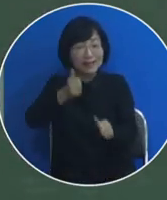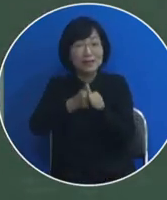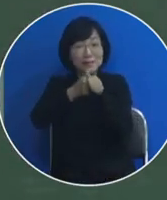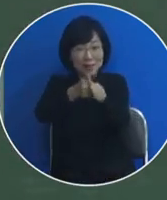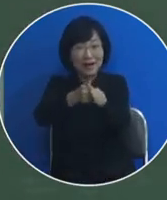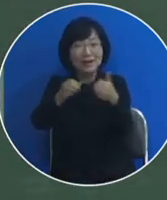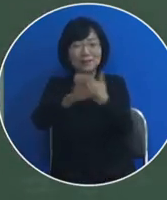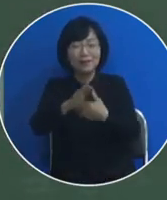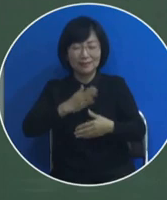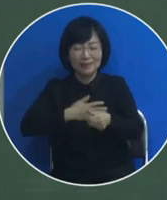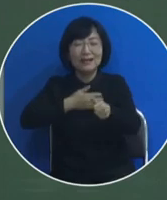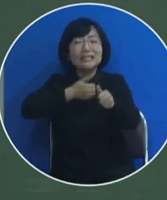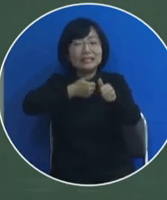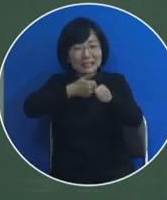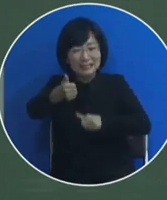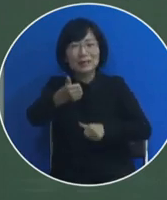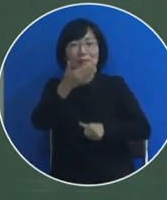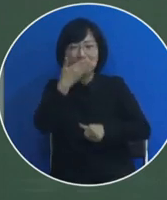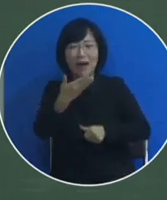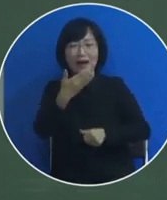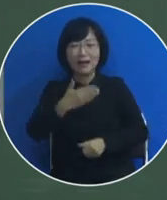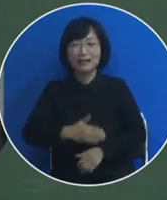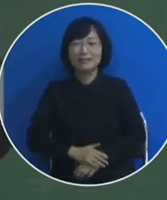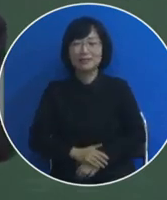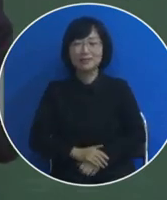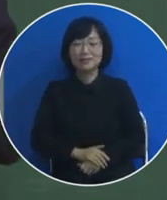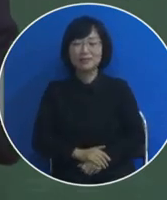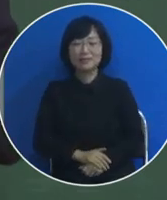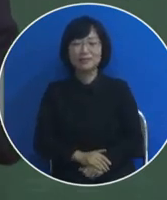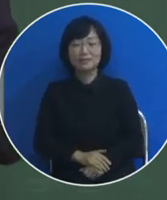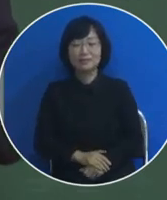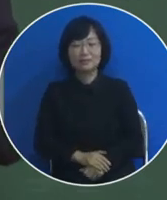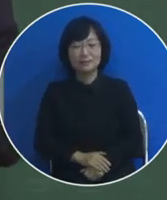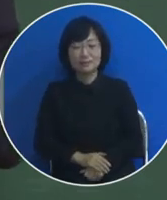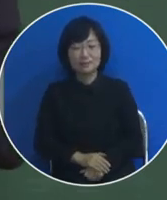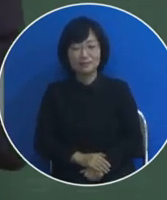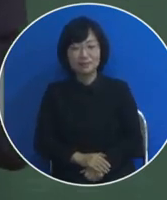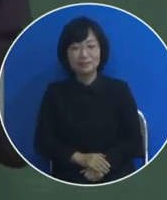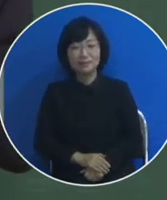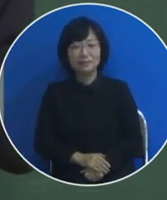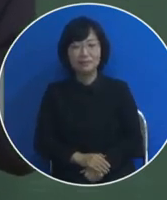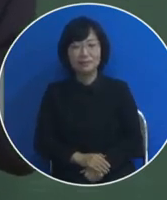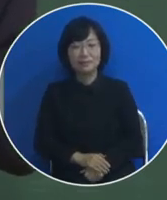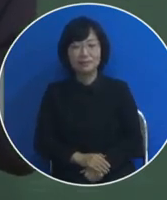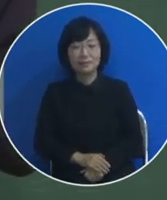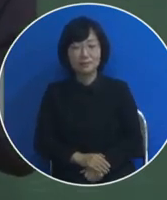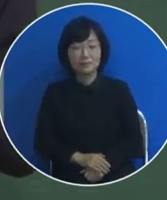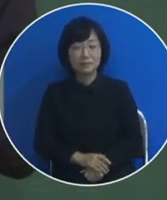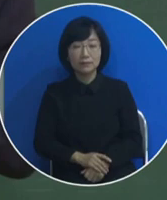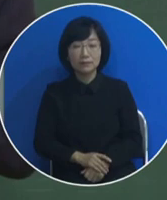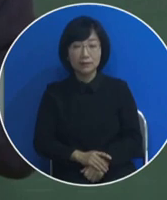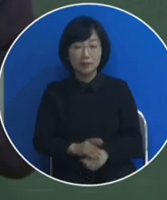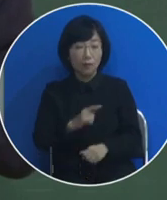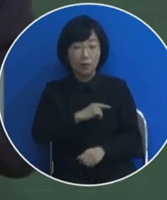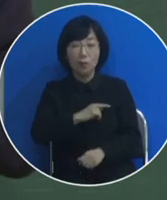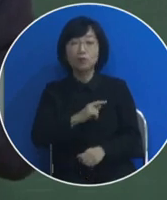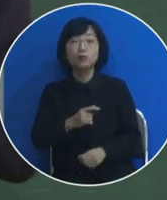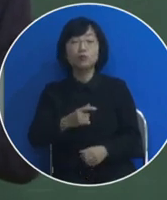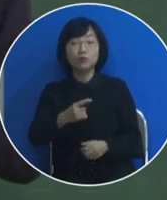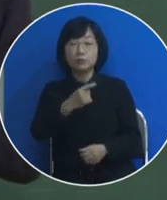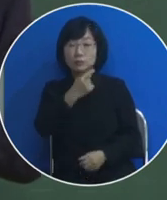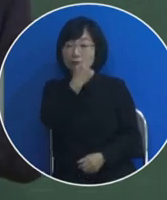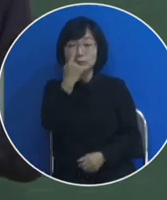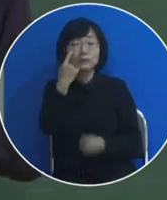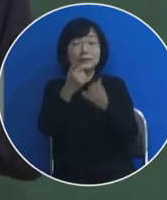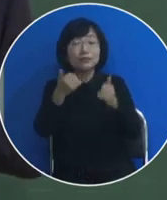겁니다. When God's absolute goal becomes your own and you remain inside of that, you have no choice but to succeed. 대표적인 인물 마틴 루터입니다. The classic case of that would be Martin